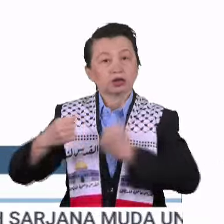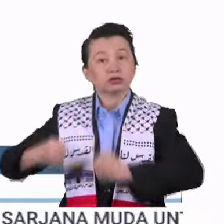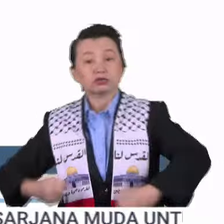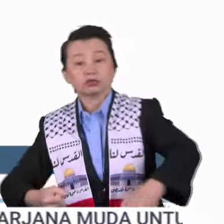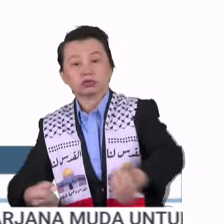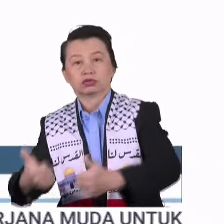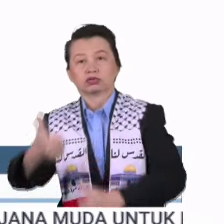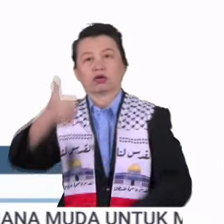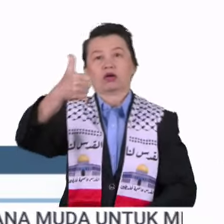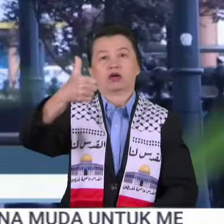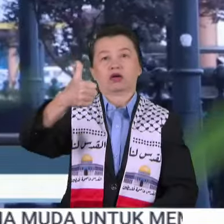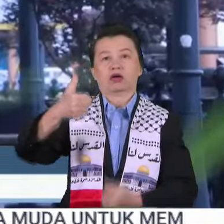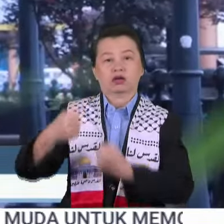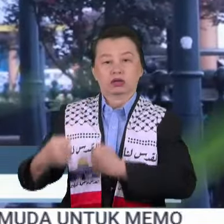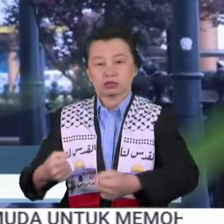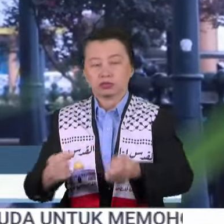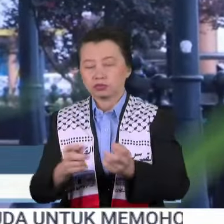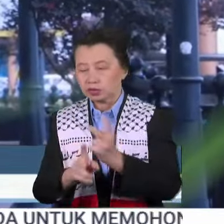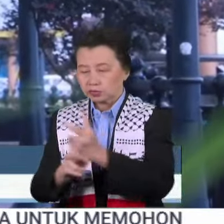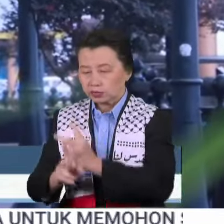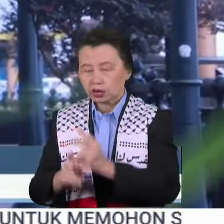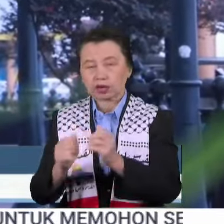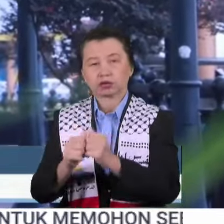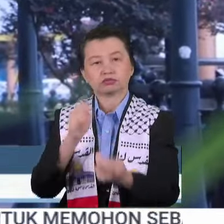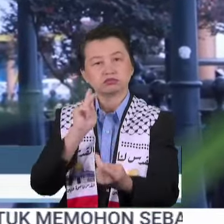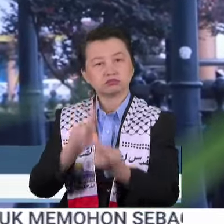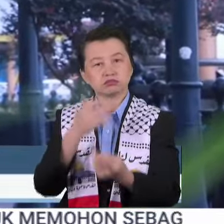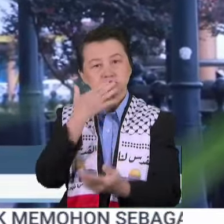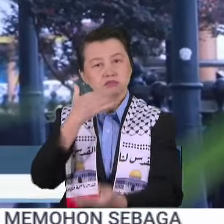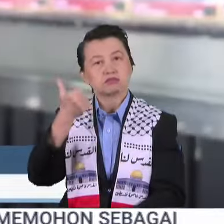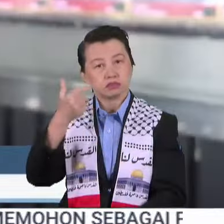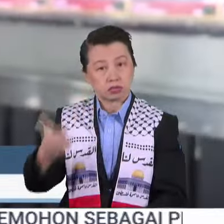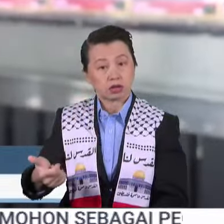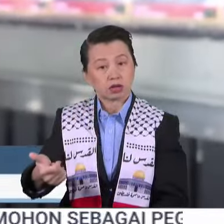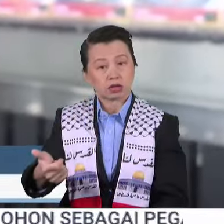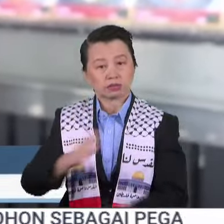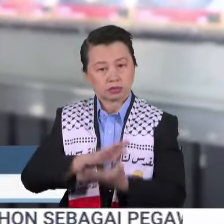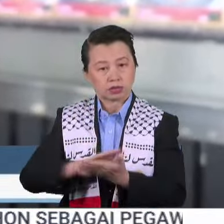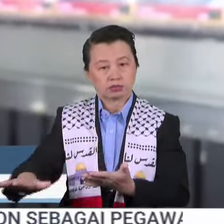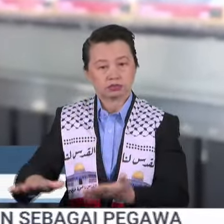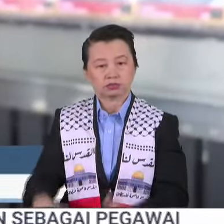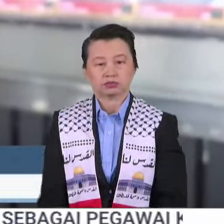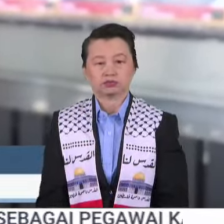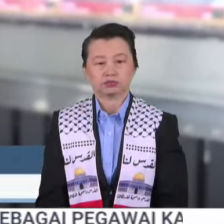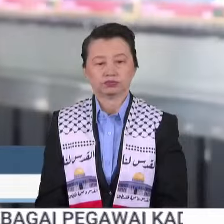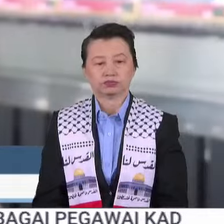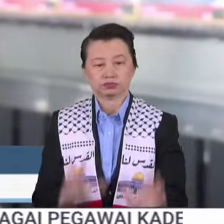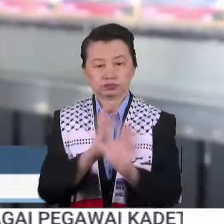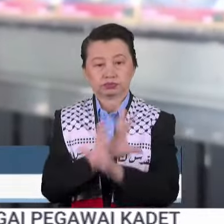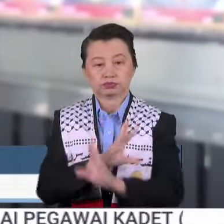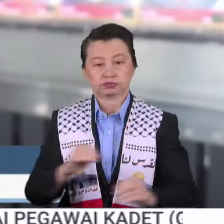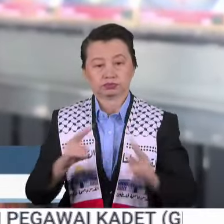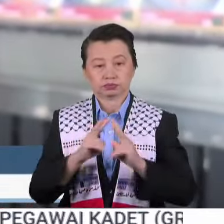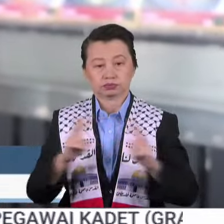Sungai Kebanggaan Kuching juga dipelihara dengan sempurna. Sungai Sarawak is a very clean river, you know, because of